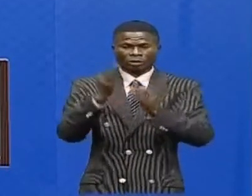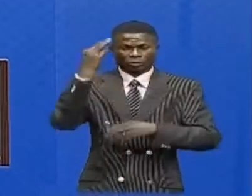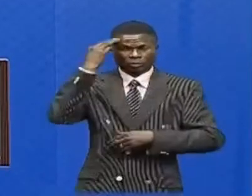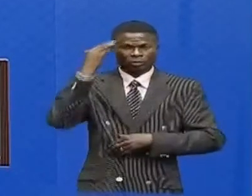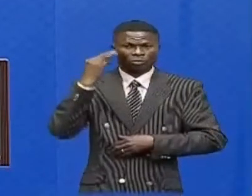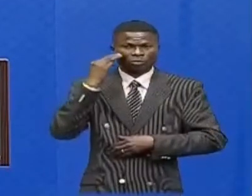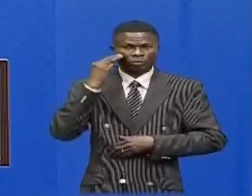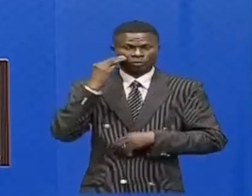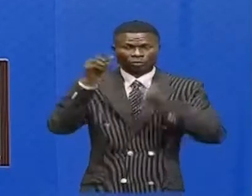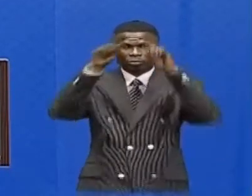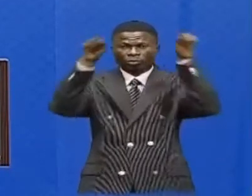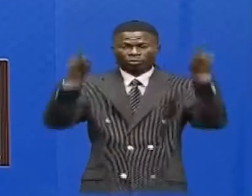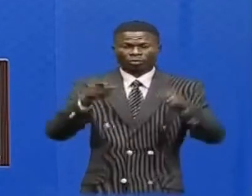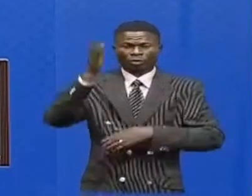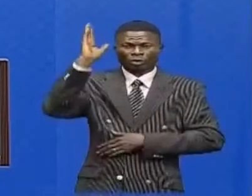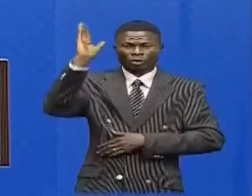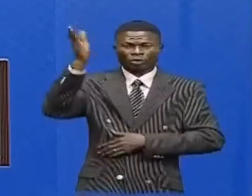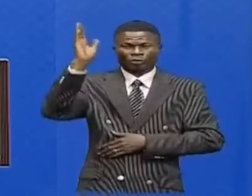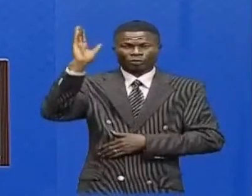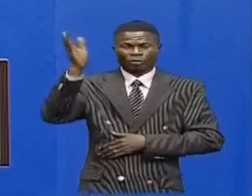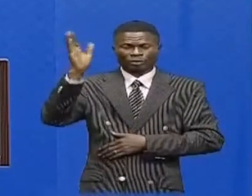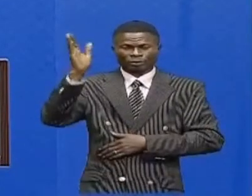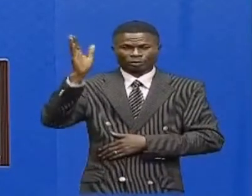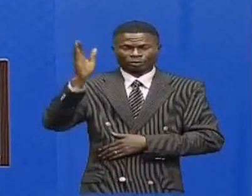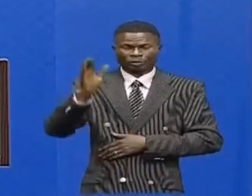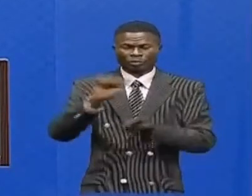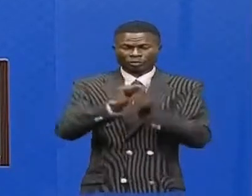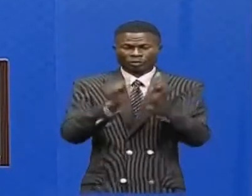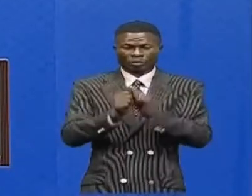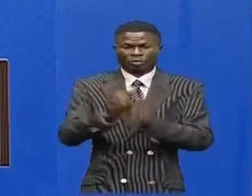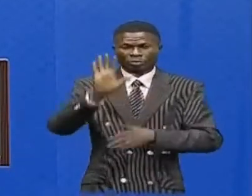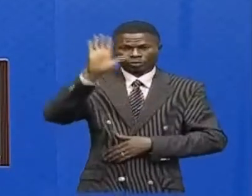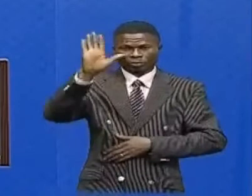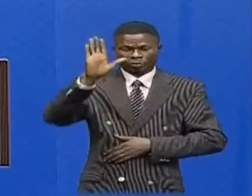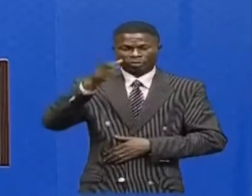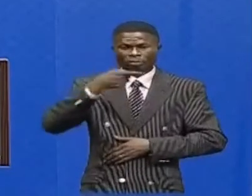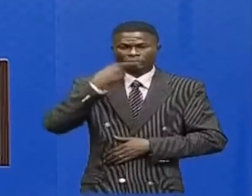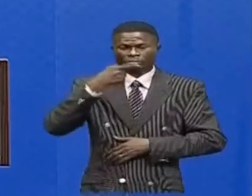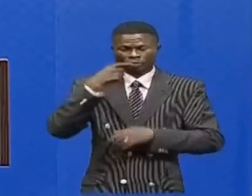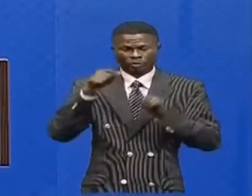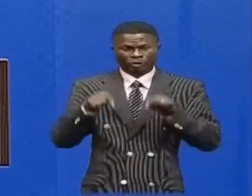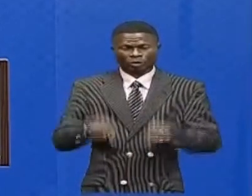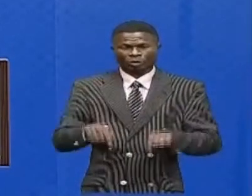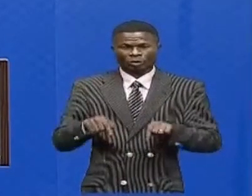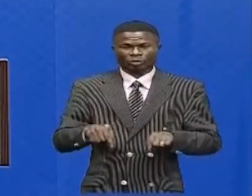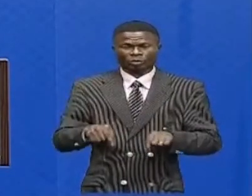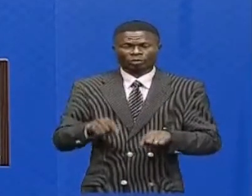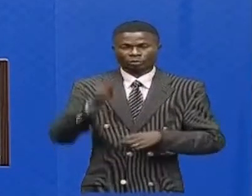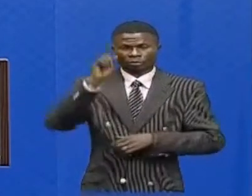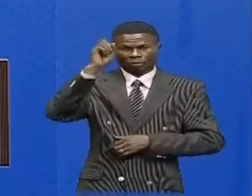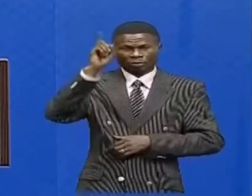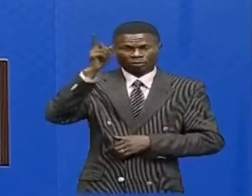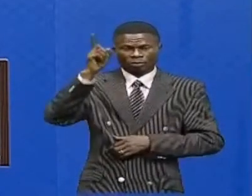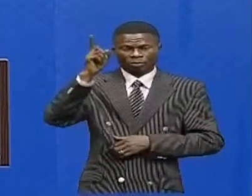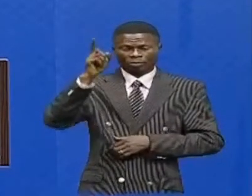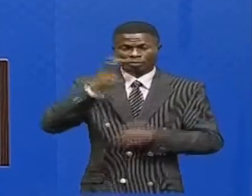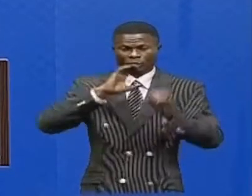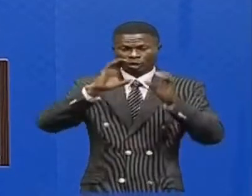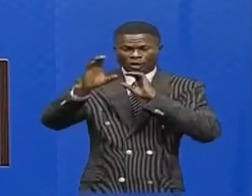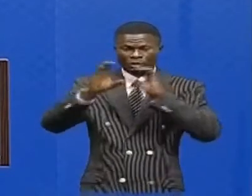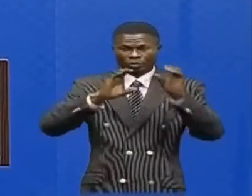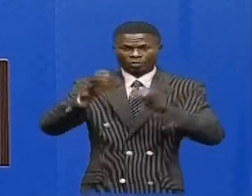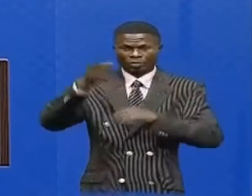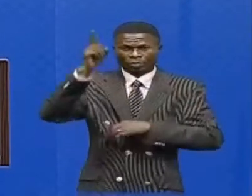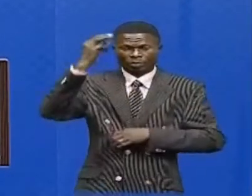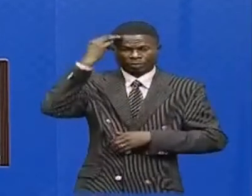ministres par visioconférence. 5 points étaient inscrits à l'ordre du jour. 1. Communication du